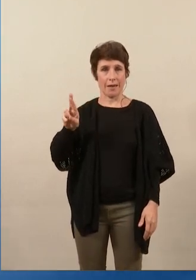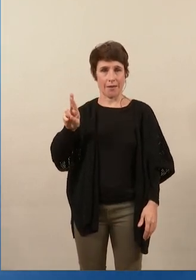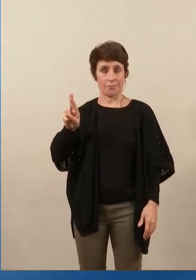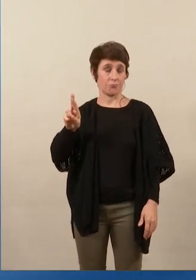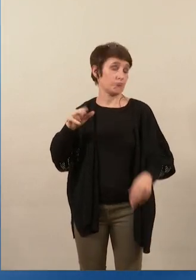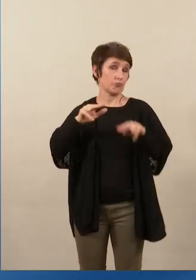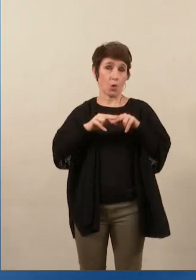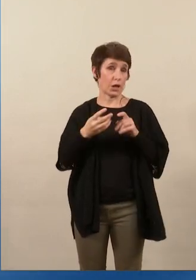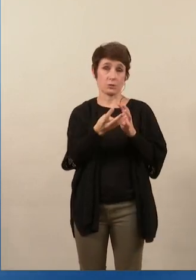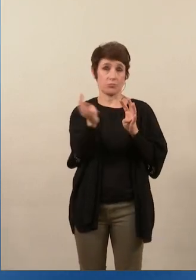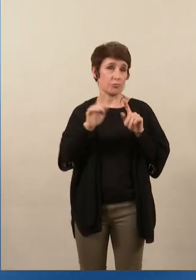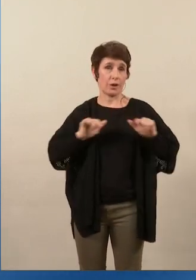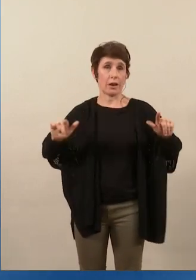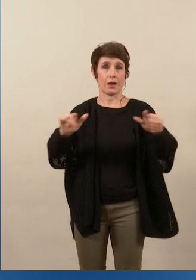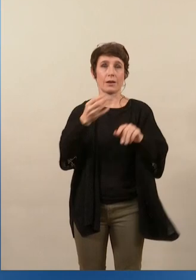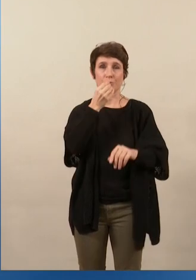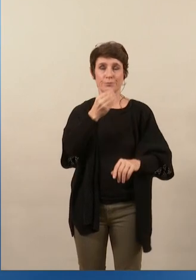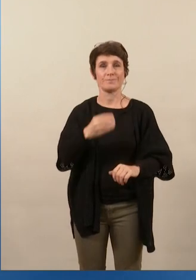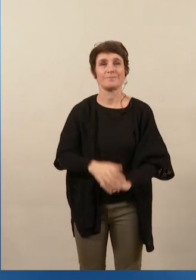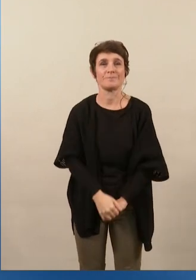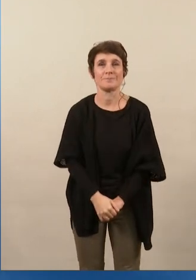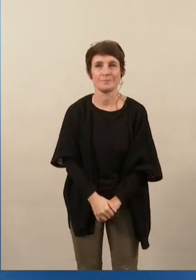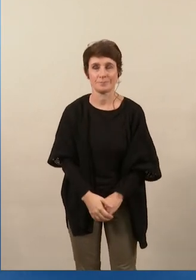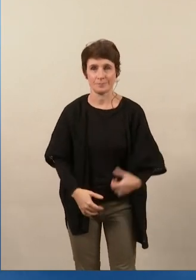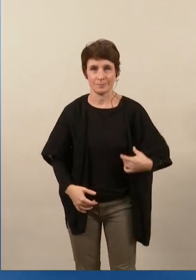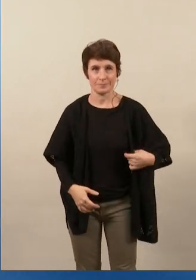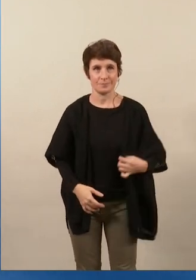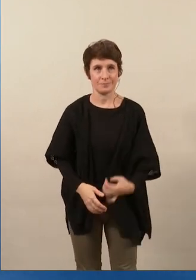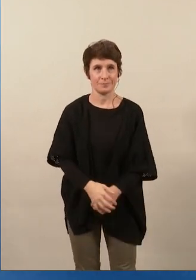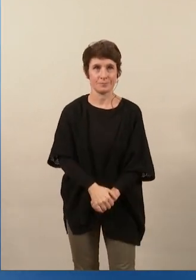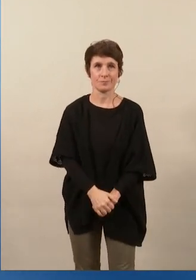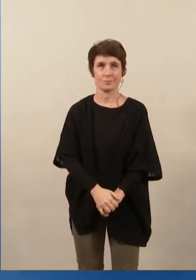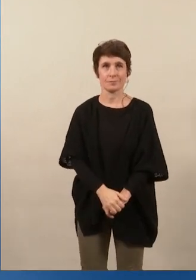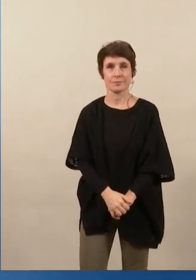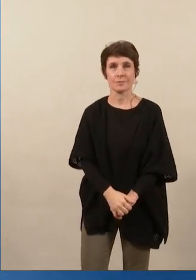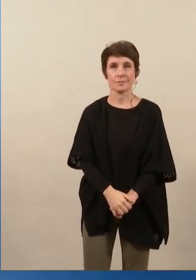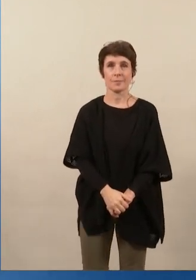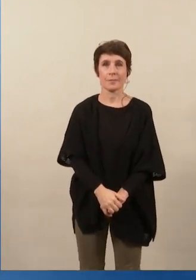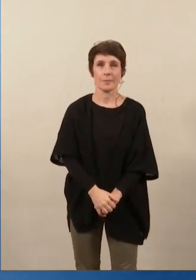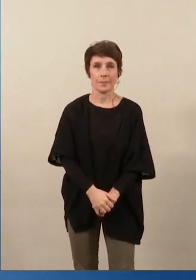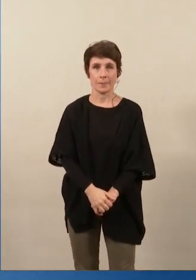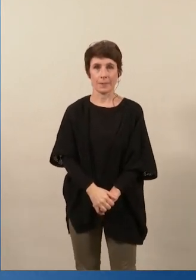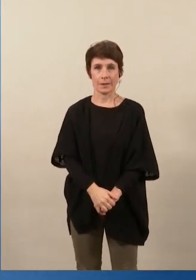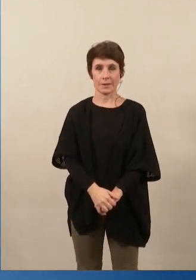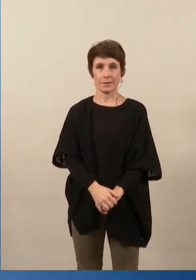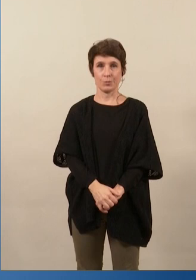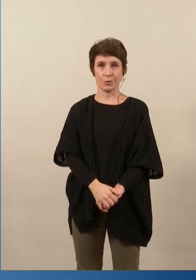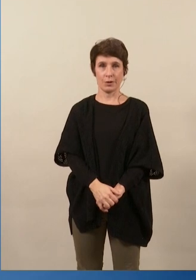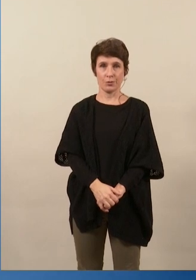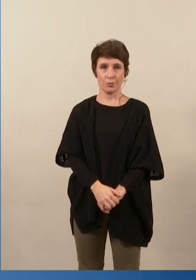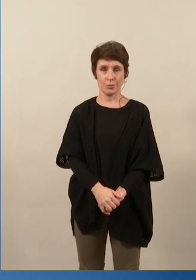fast Pierre-André Juven Nicolas cada Sandra